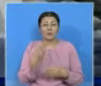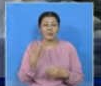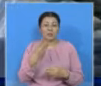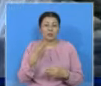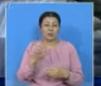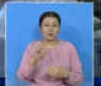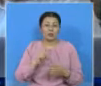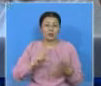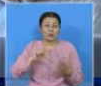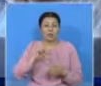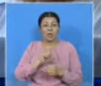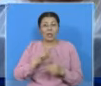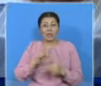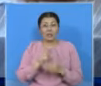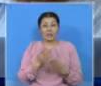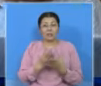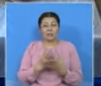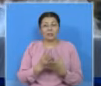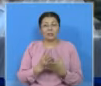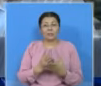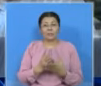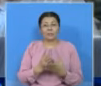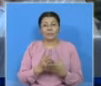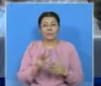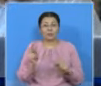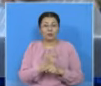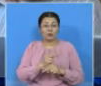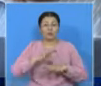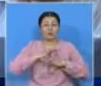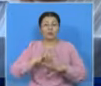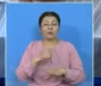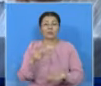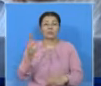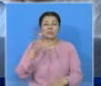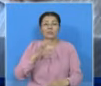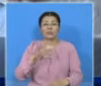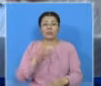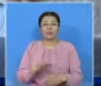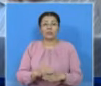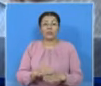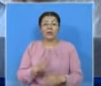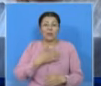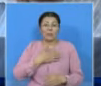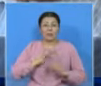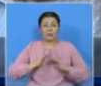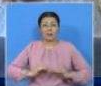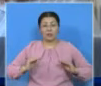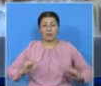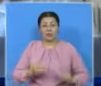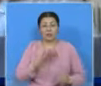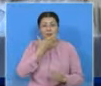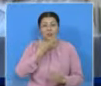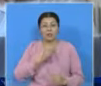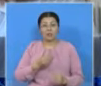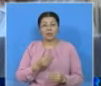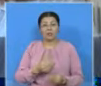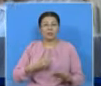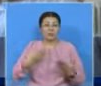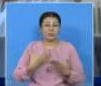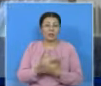дәліздері жөндеуден өтеді. Енді 1-ші қыркүйекте бұйырса біздің білім алушыларымыз әдемі, әсем,